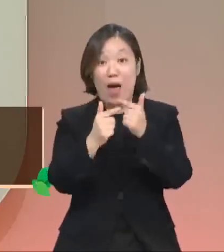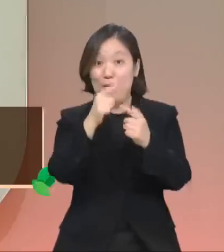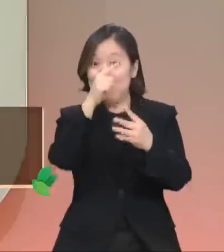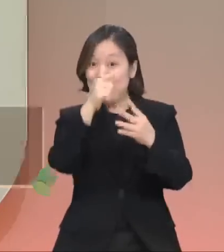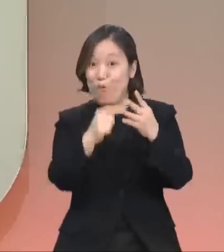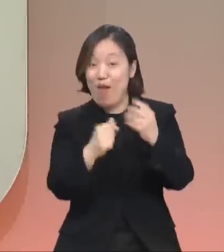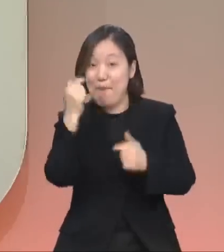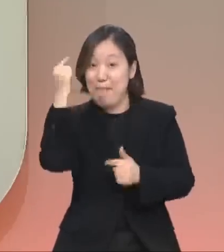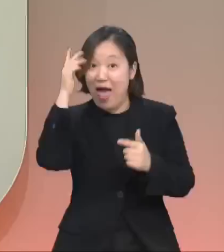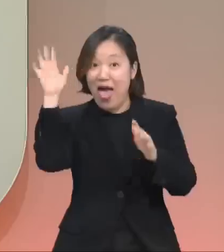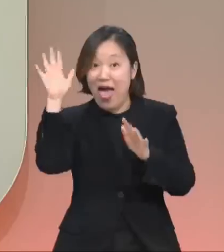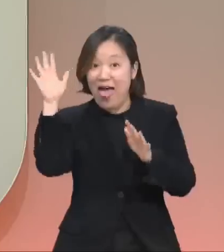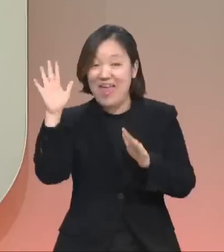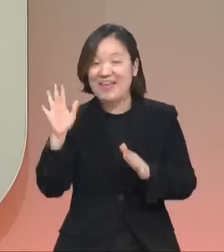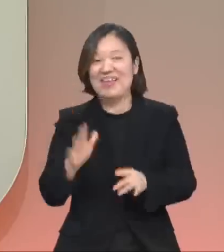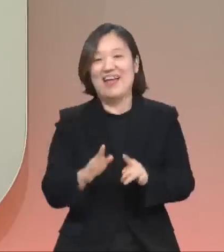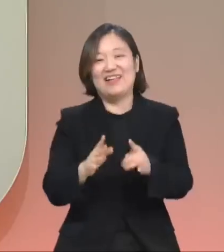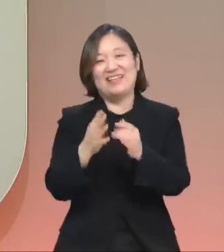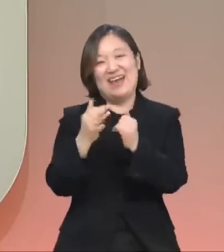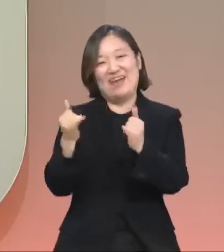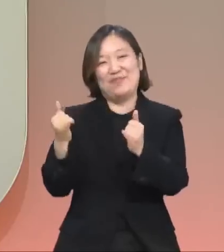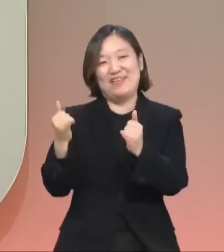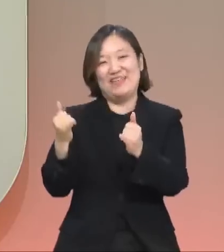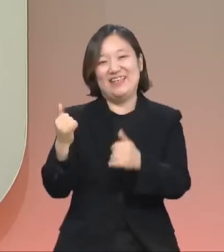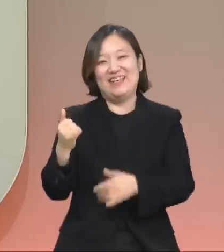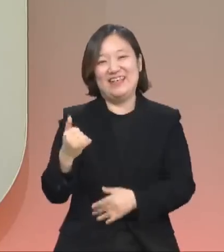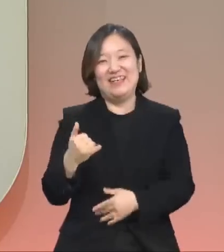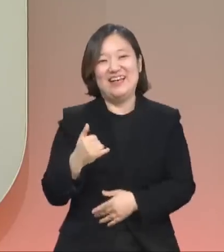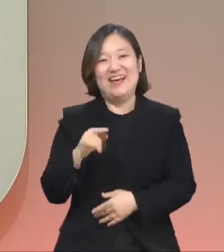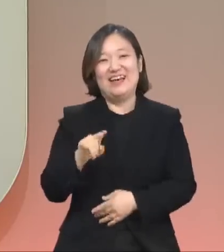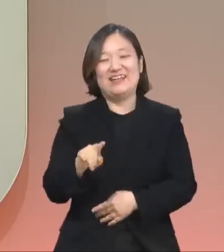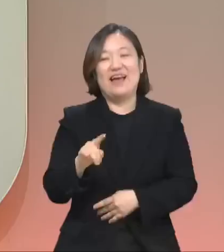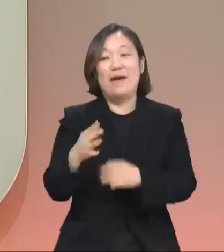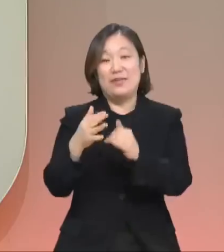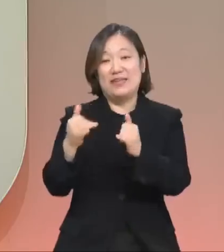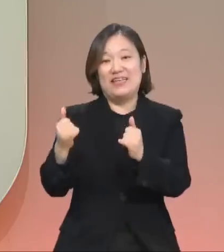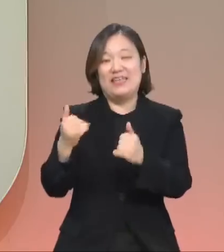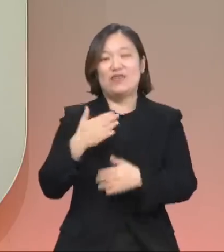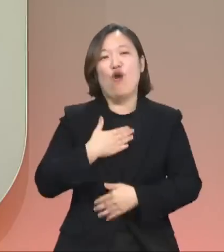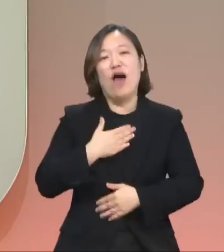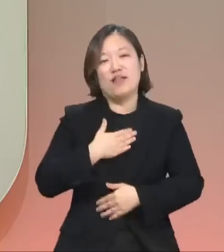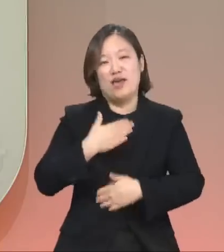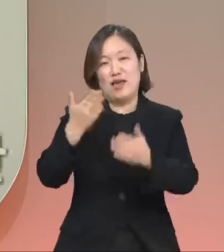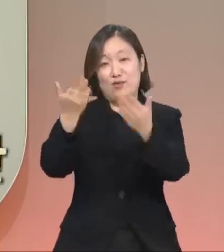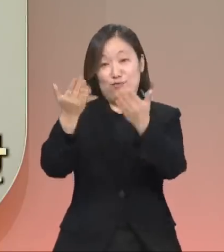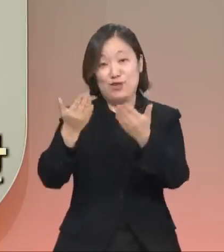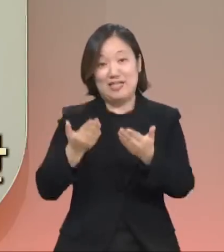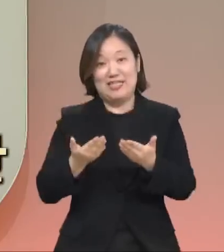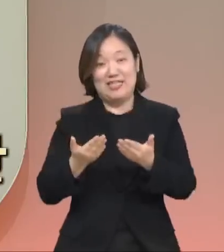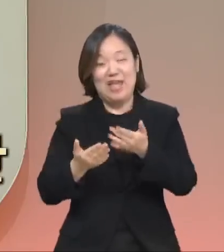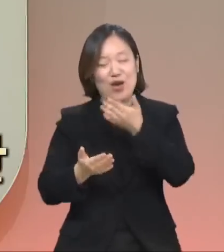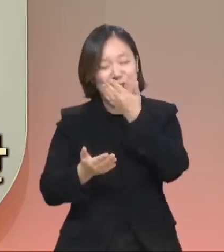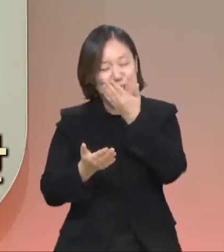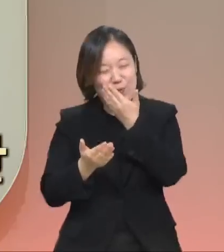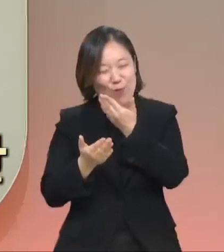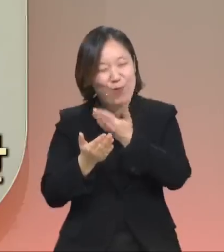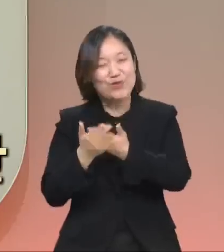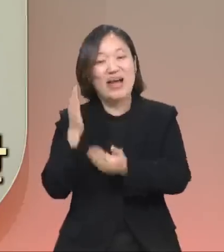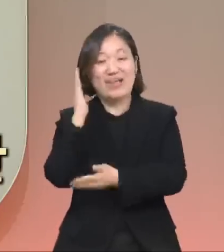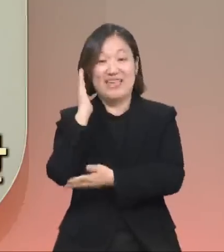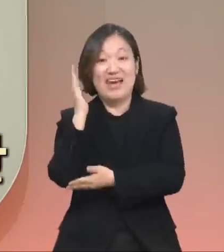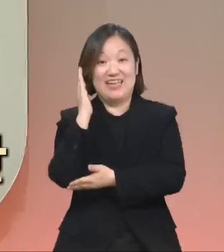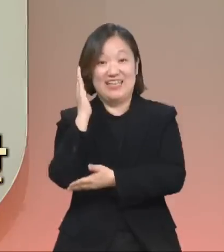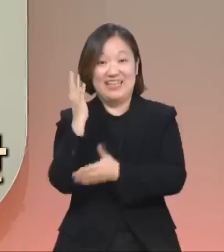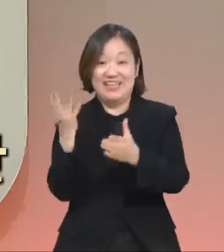팬 분들께서 우리 소나무의 애청자 분들께서 그 보내주신 소중한 사연이